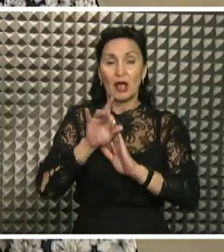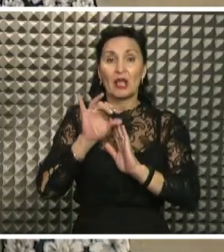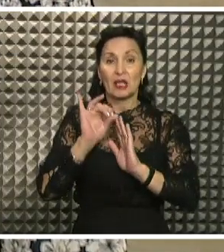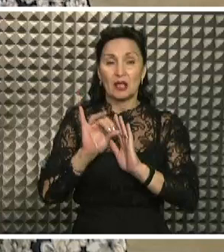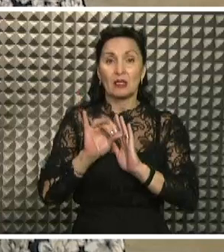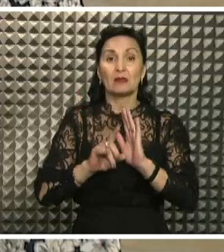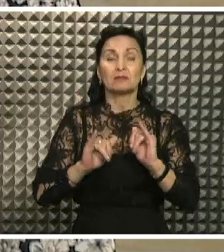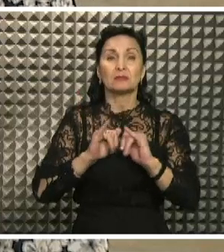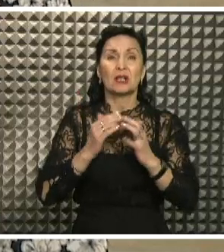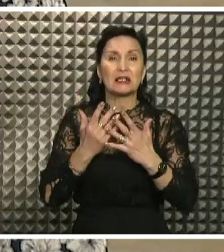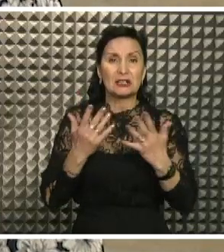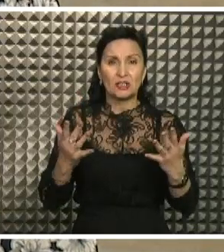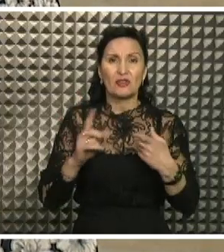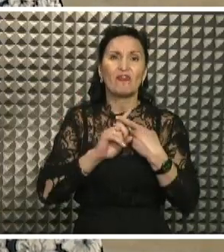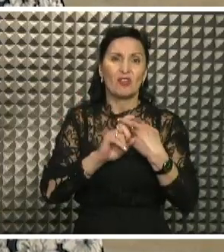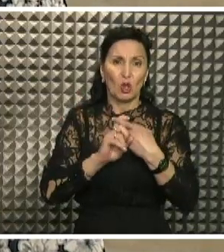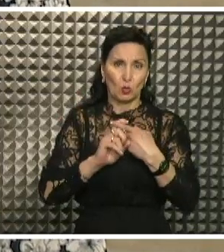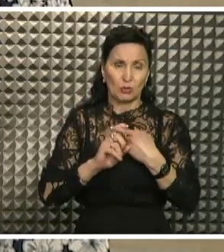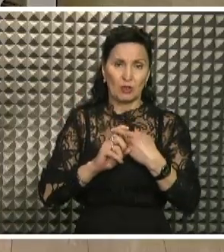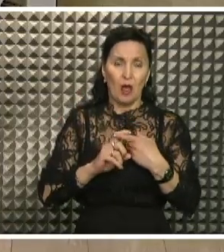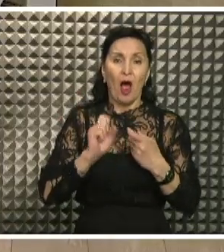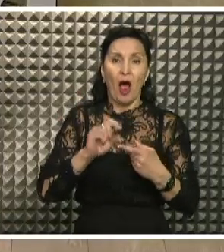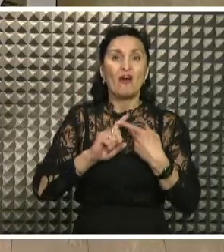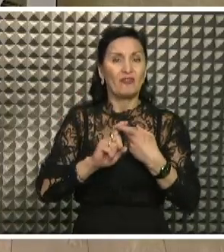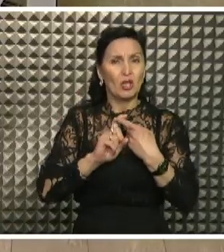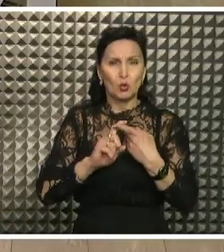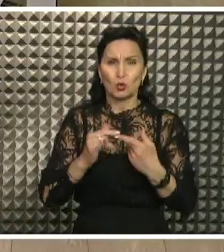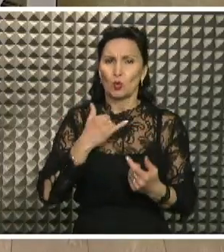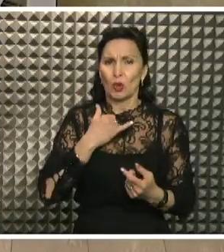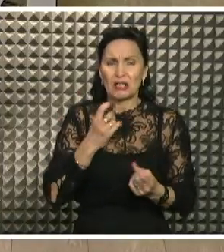вызывается различными вирусами. А вирусов у нас на